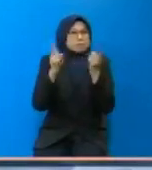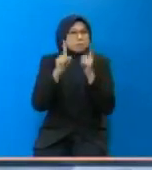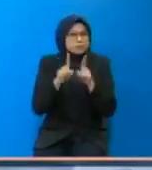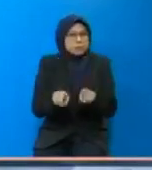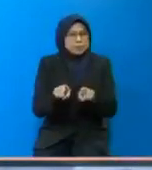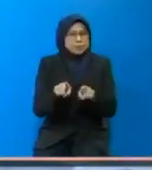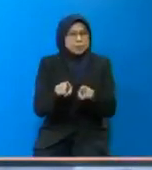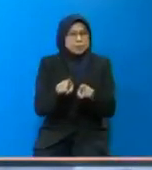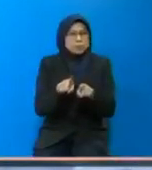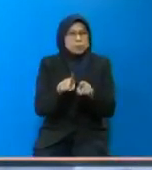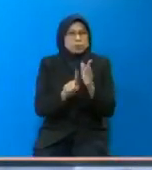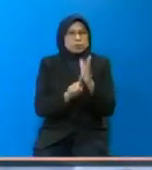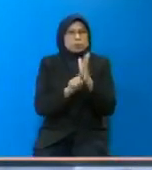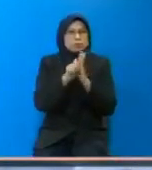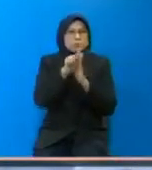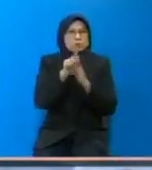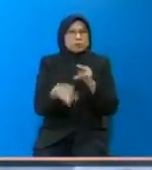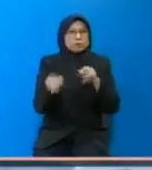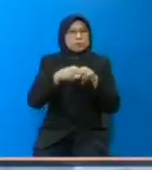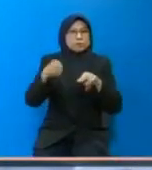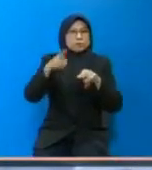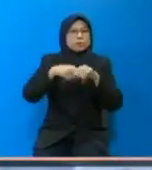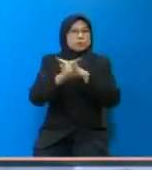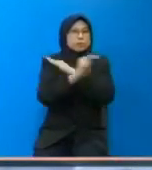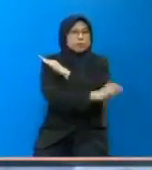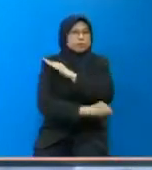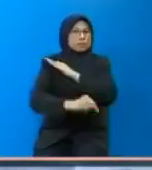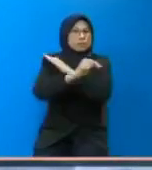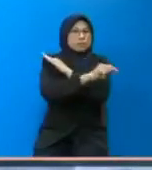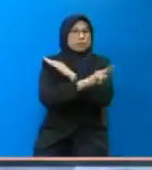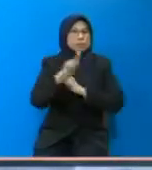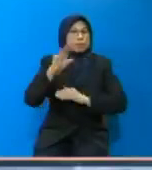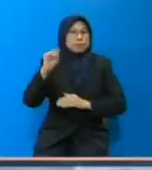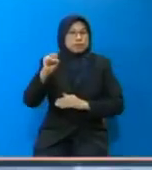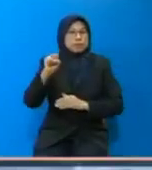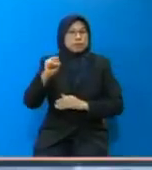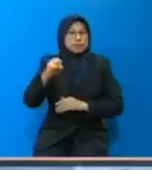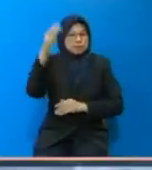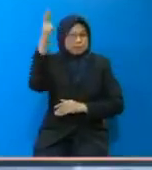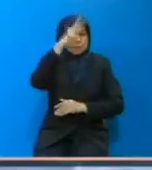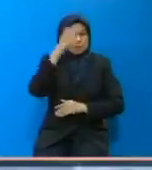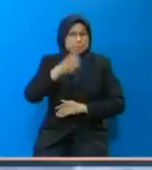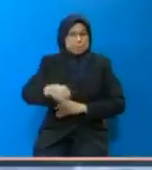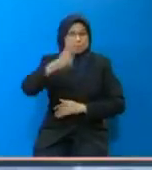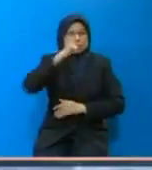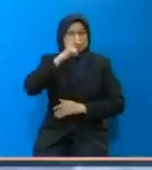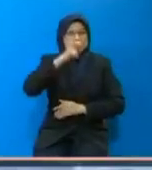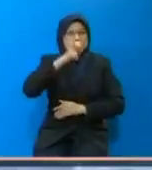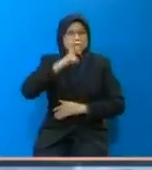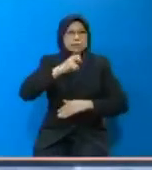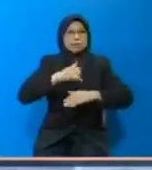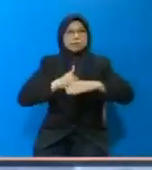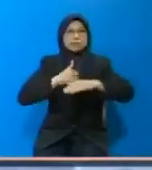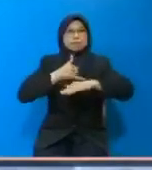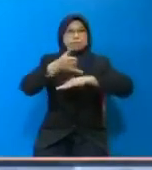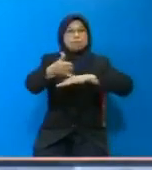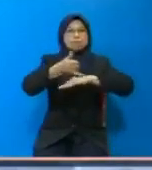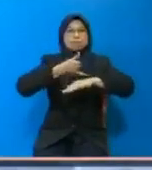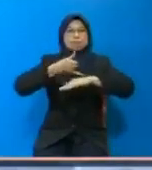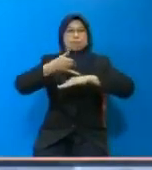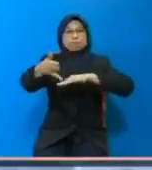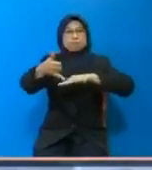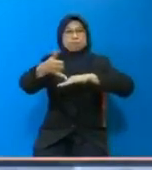semula peningkatan kes di negeri tersebut, kerajaan akan mengetatkan kawalan pergerakan berdasarkan